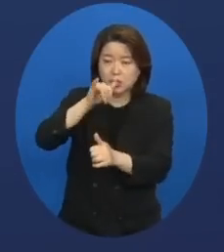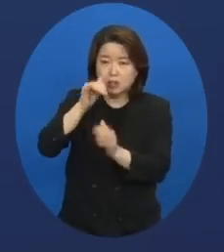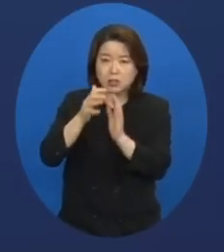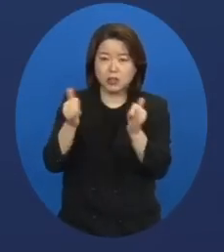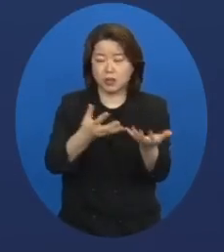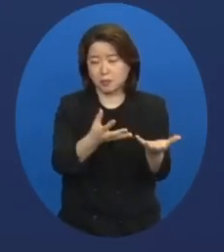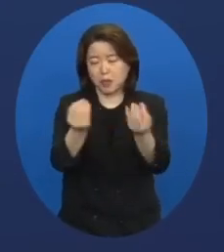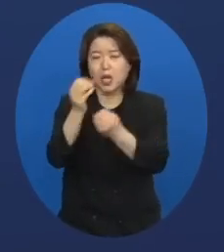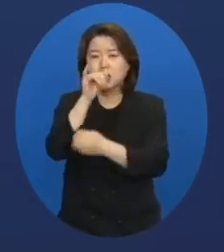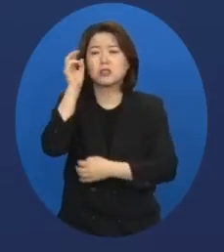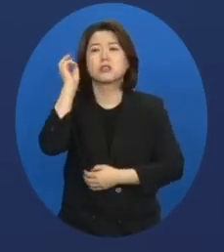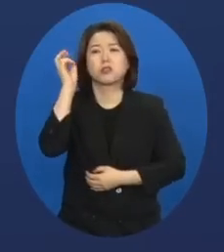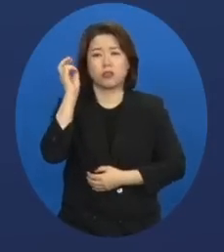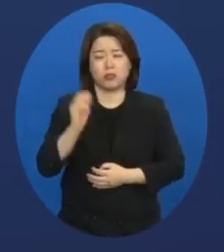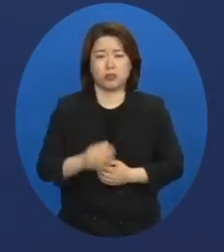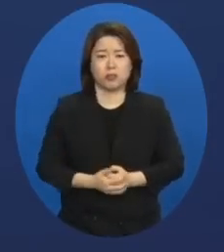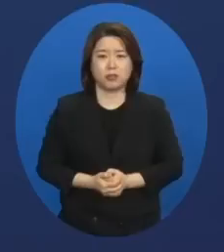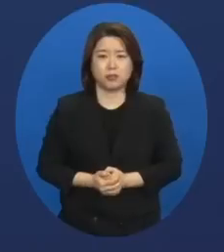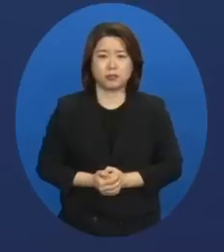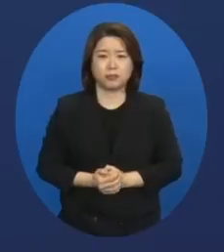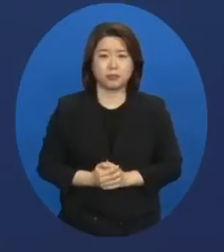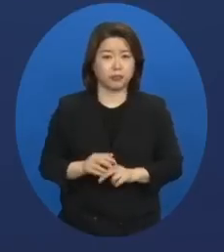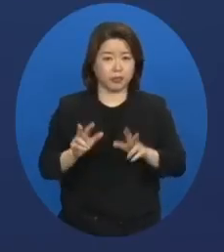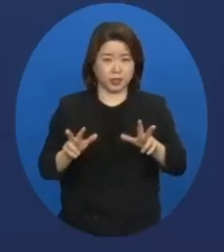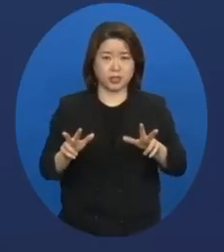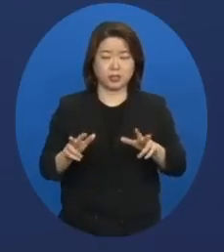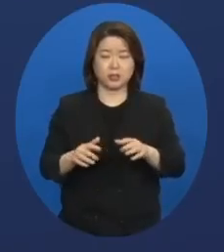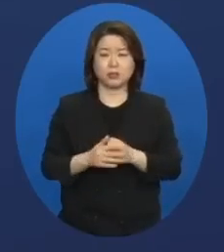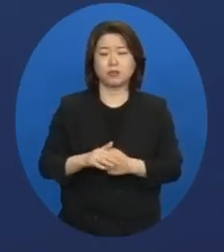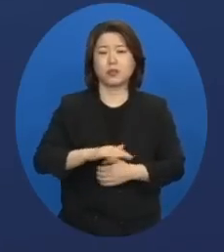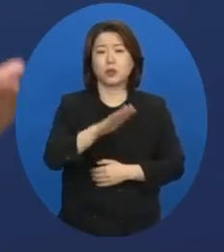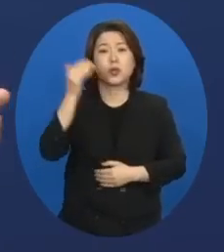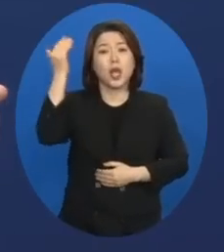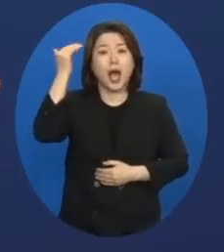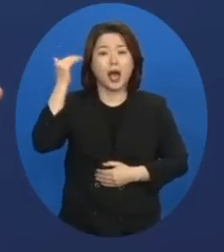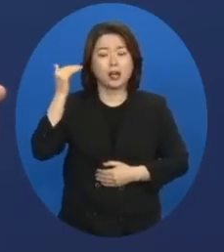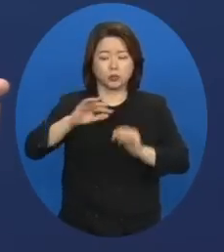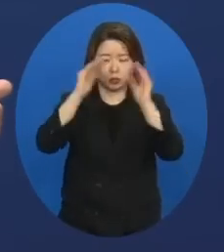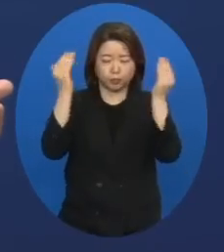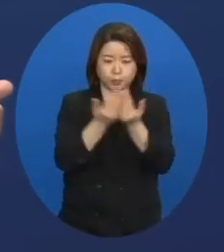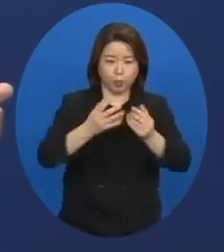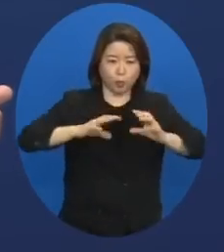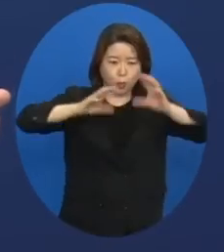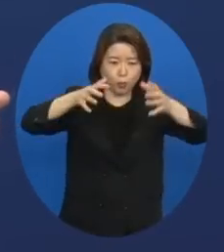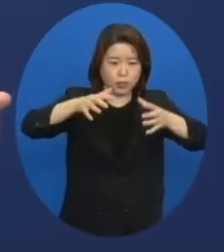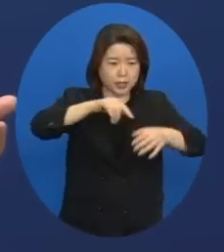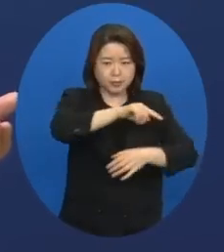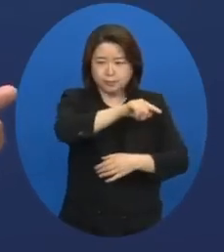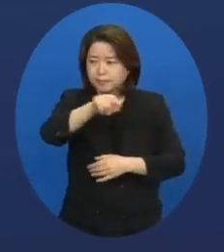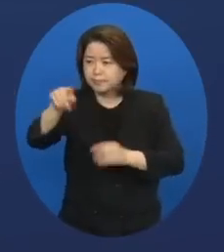많으실 겁니다. 지금 현재 우리나라나 전 세계의 처지를 보면